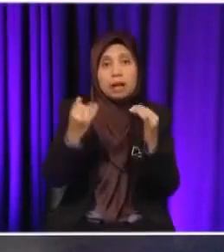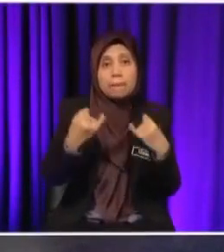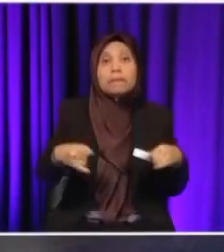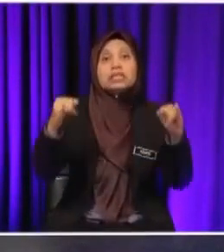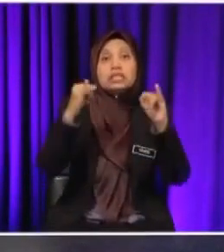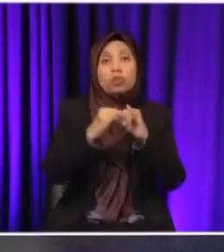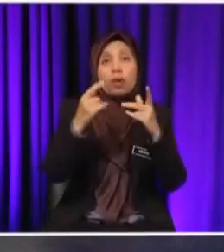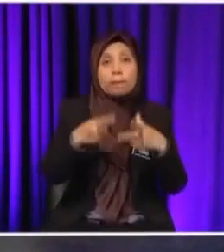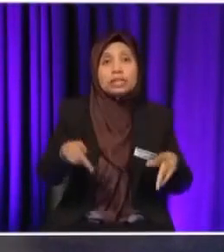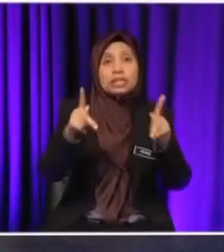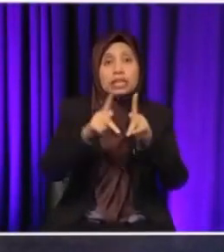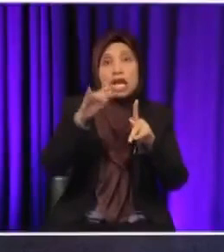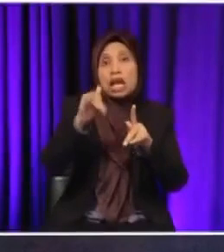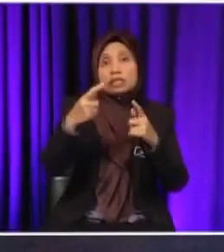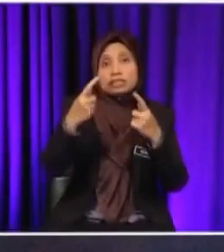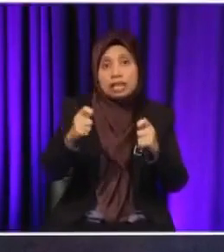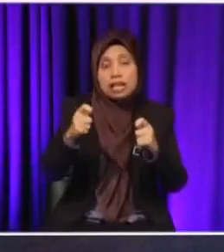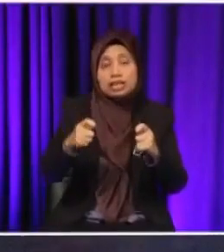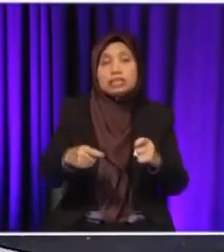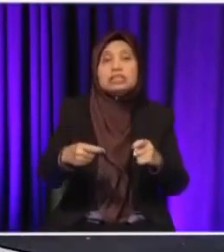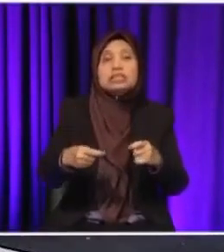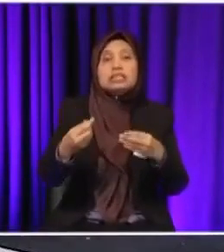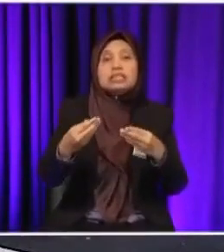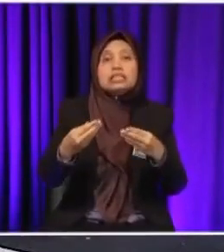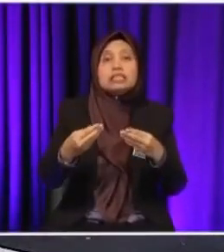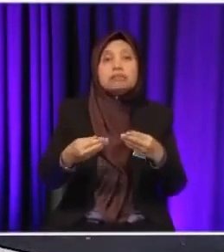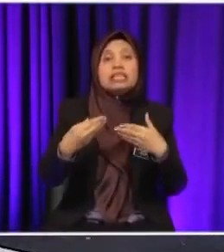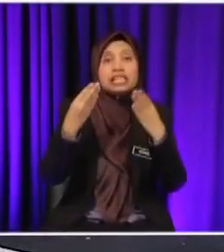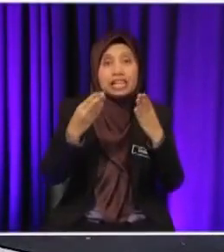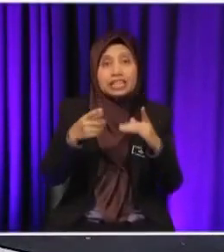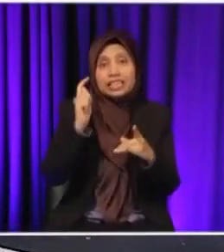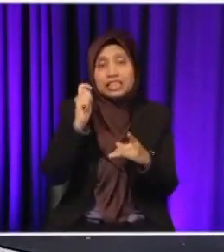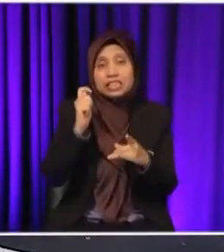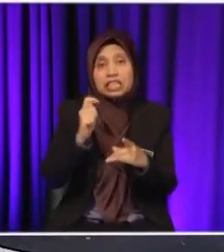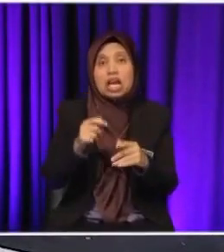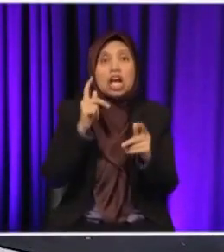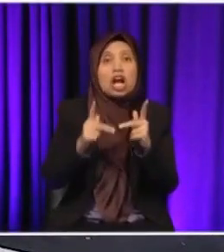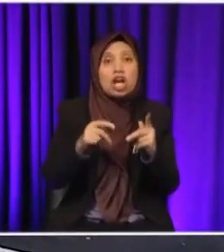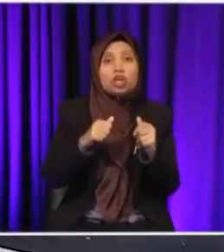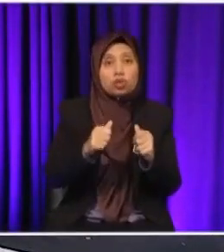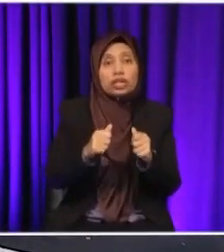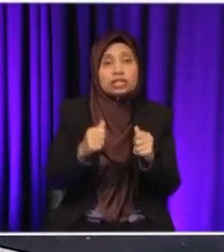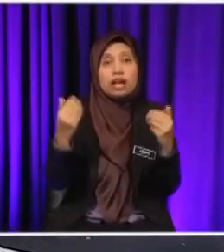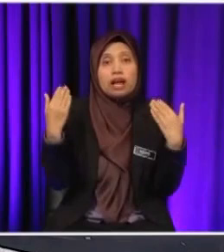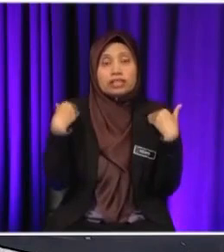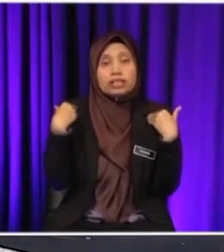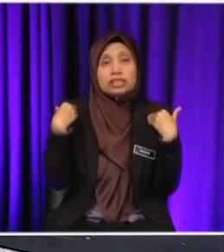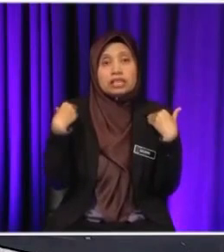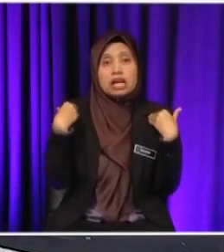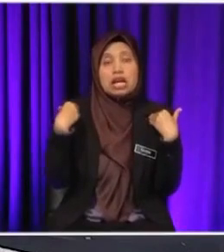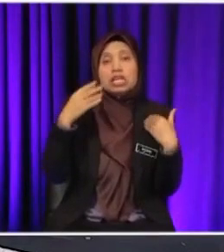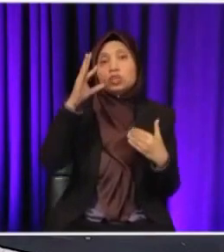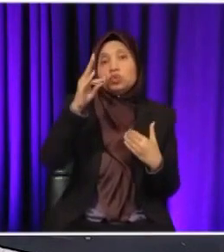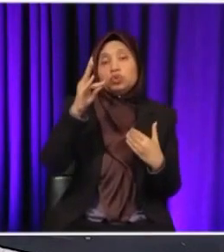yang telah pun dikongsikan oleh Cikgu Siti Suhaila. Kalau kita ikutkan di skrin ada lebih kurang